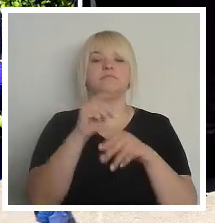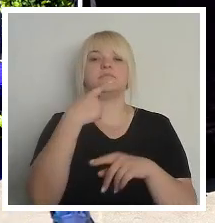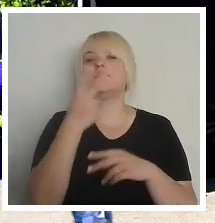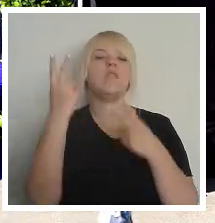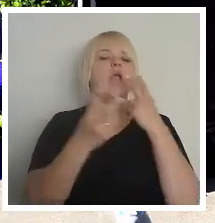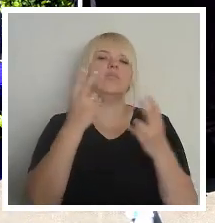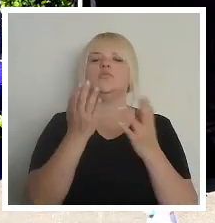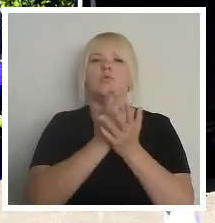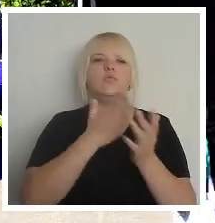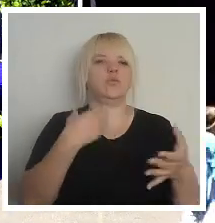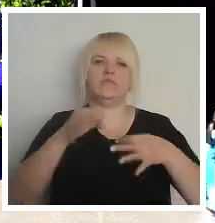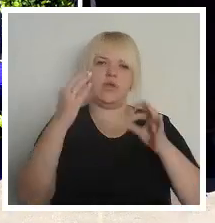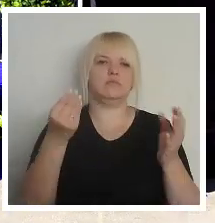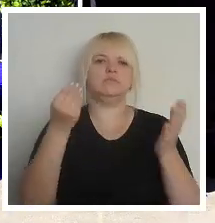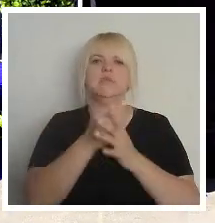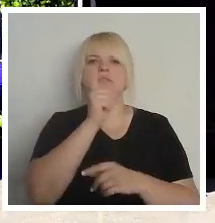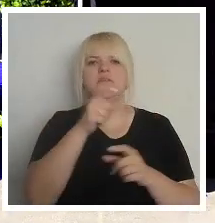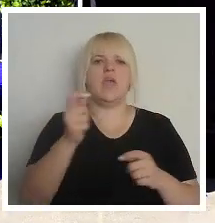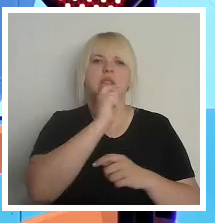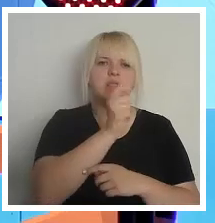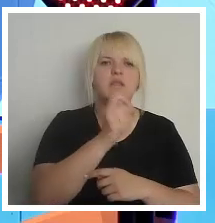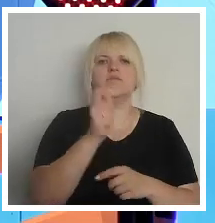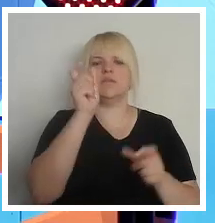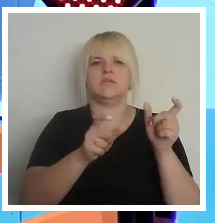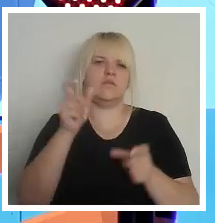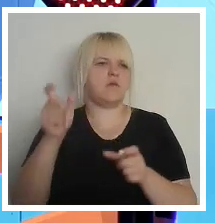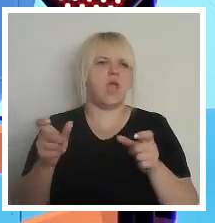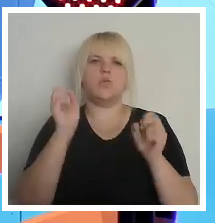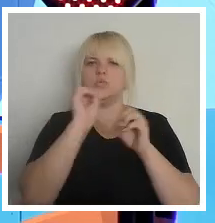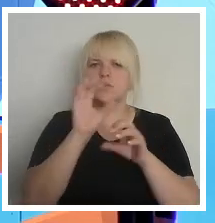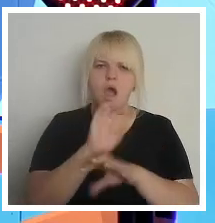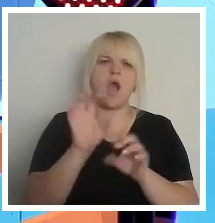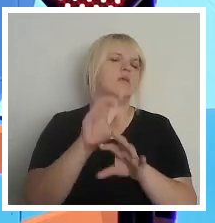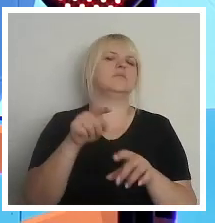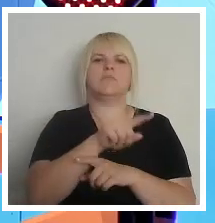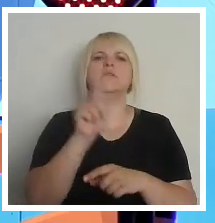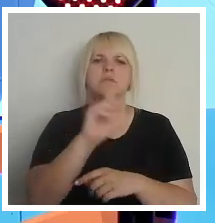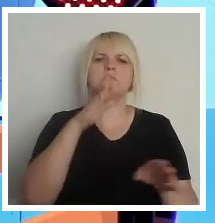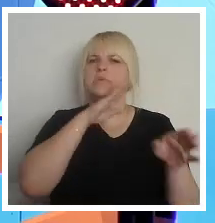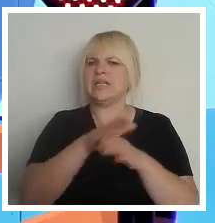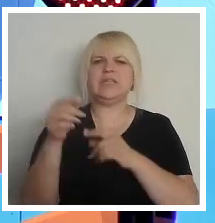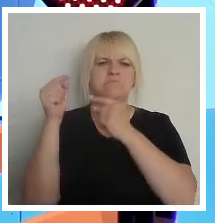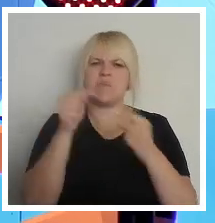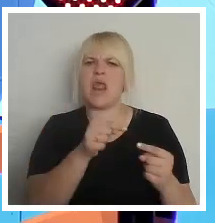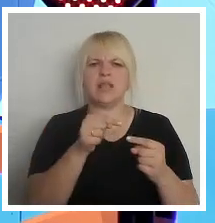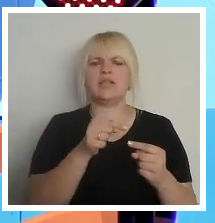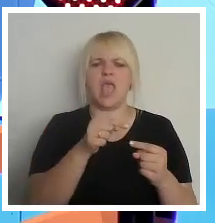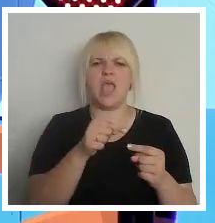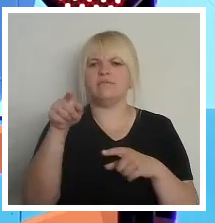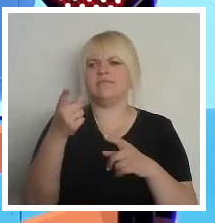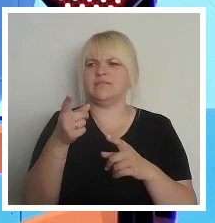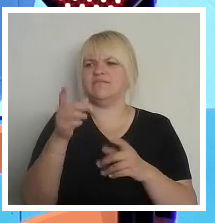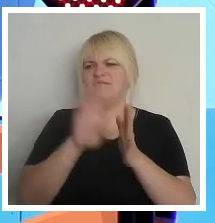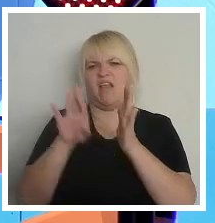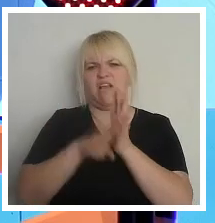ļoti būtisks, tas ir cilvēka intervijas, cilvēka stāsti, tas ir, nu, pilnīgi pretstats tajam sausumam, ko bieži,